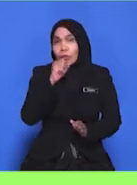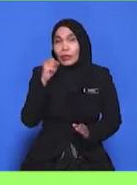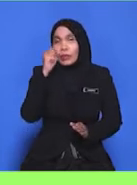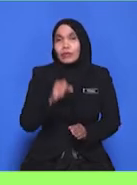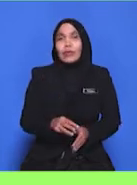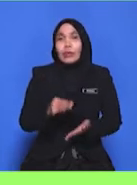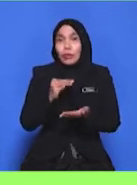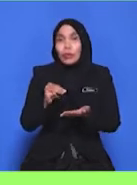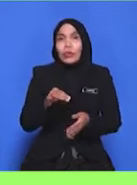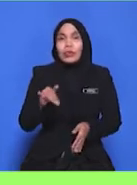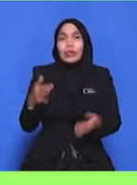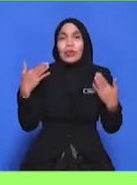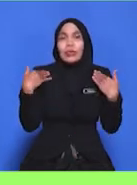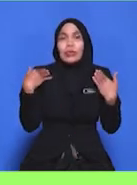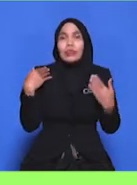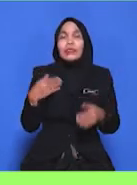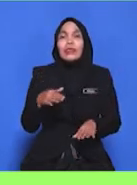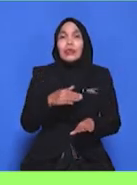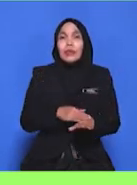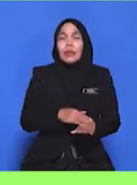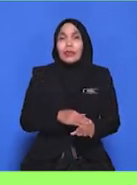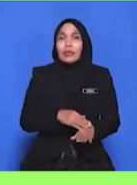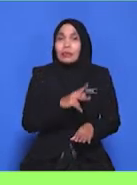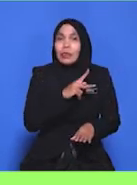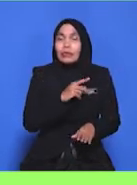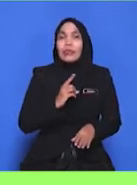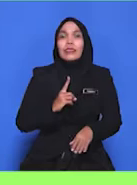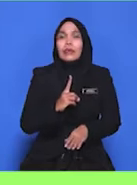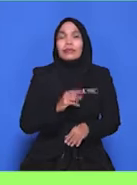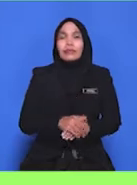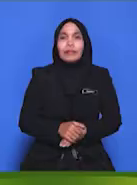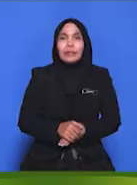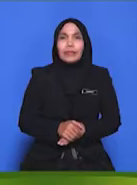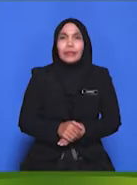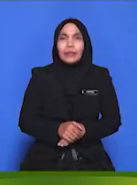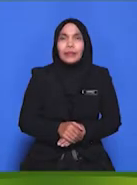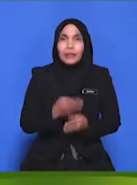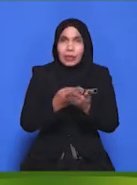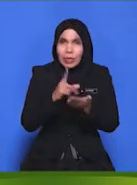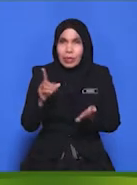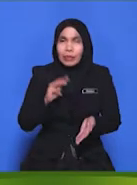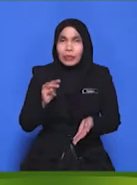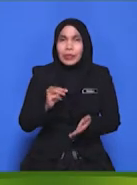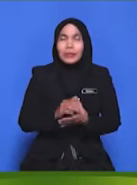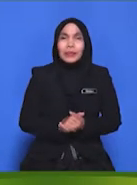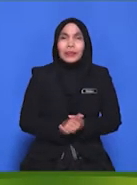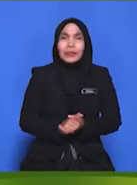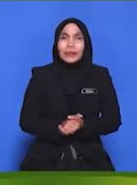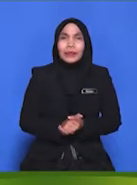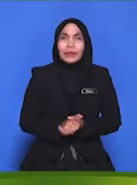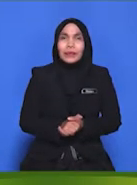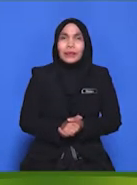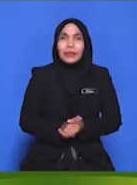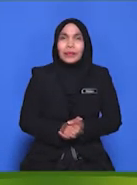ada pada khalifah Islam untuk memartabatkan agama Islam. Baiklah murid-murid, umat